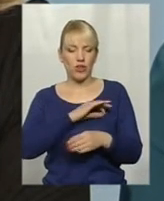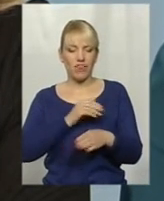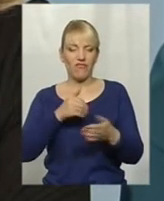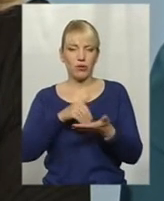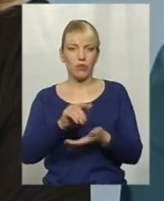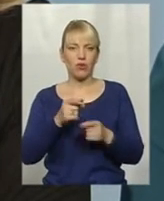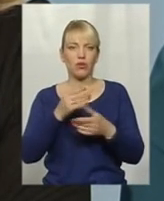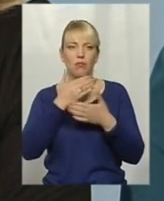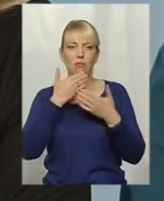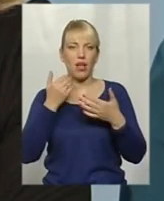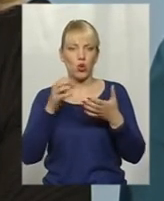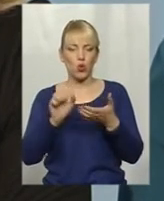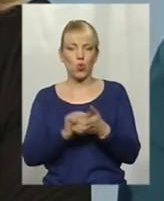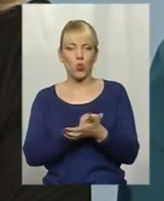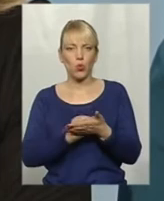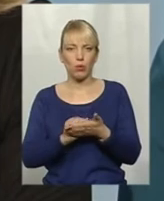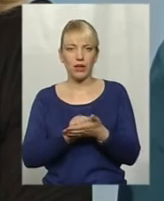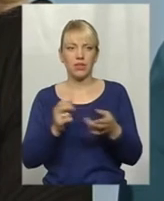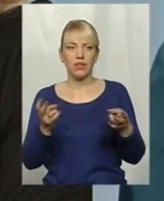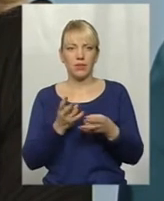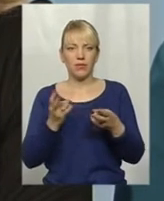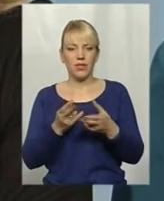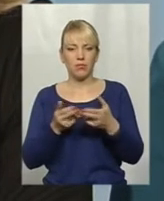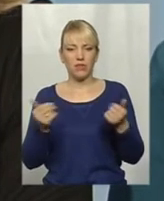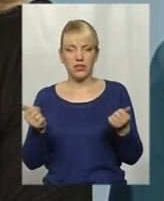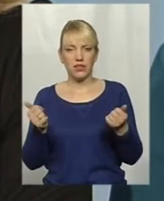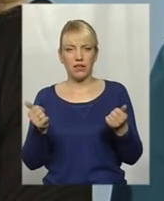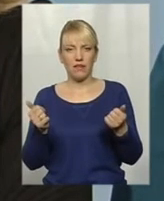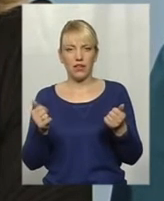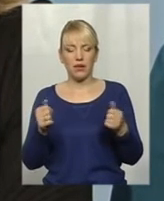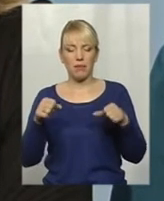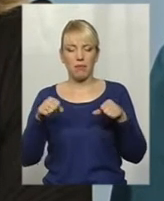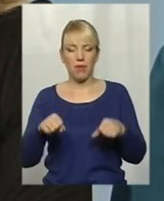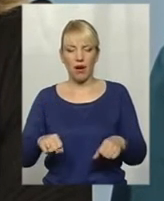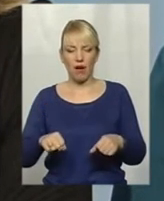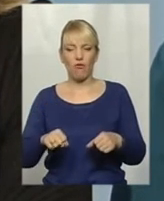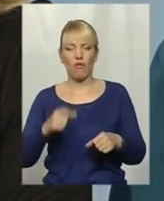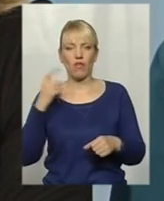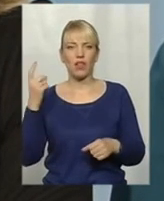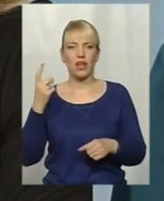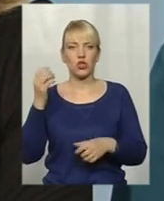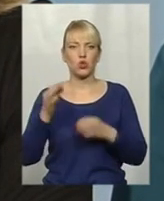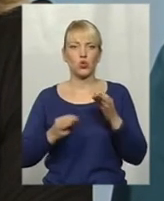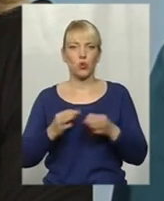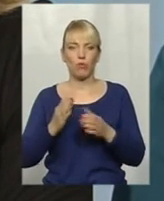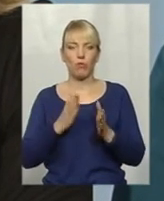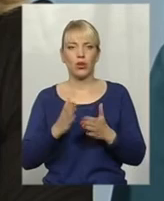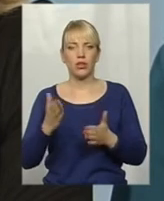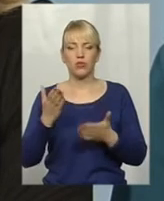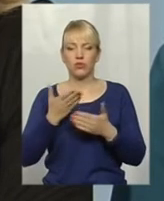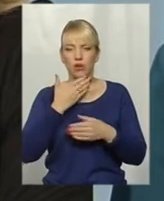нема правостановлюючих документів, тоді треба визнавати право власності в судовому порядку. Якщо немає документів,